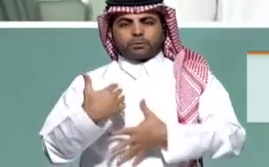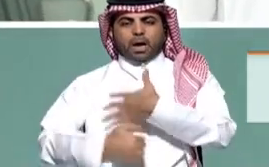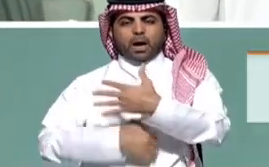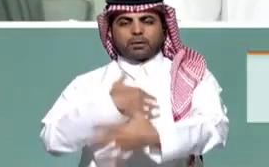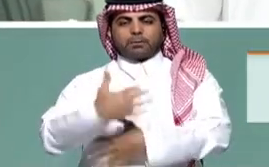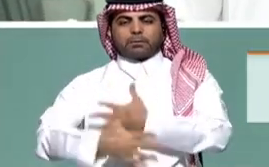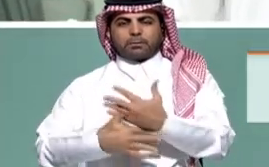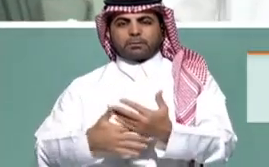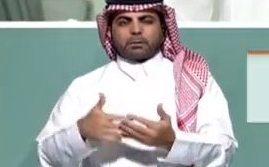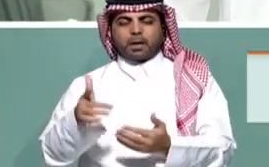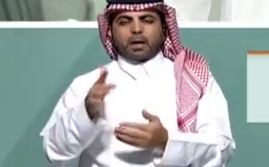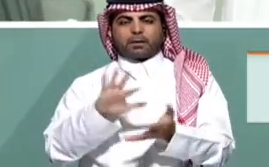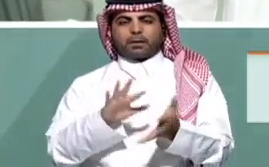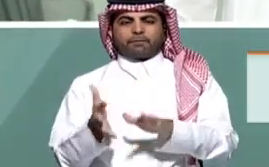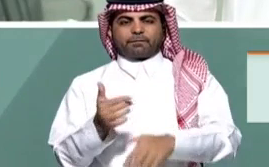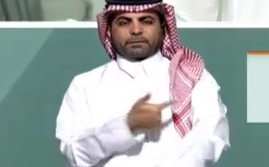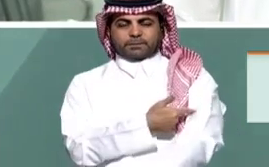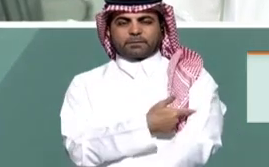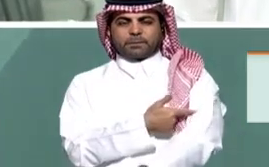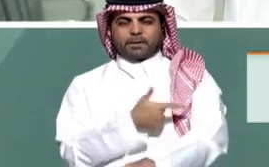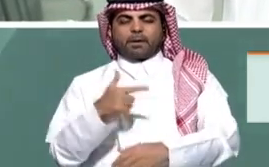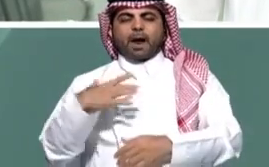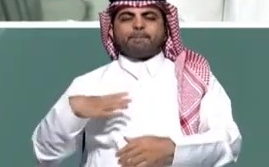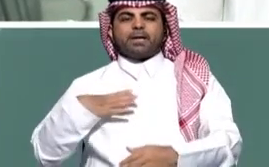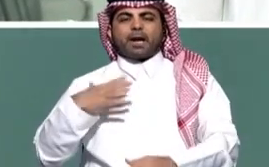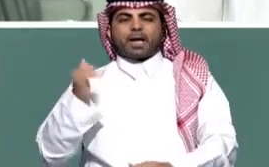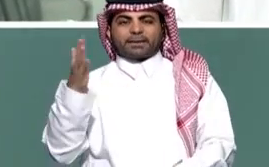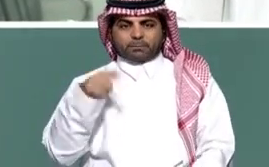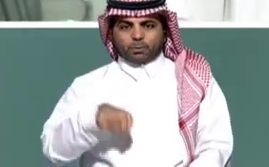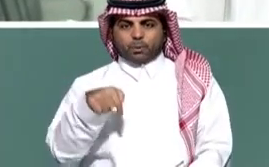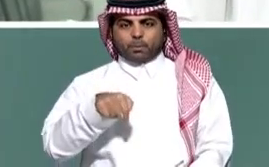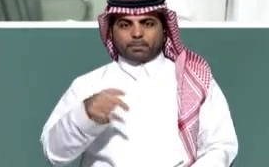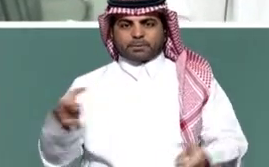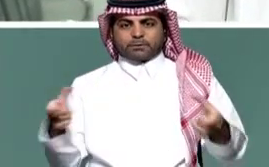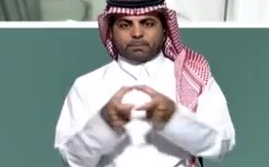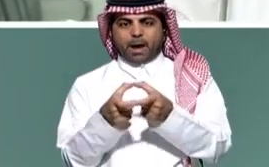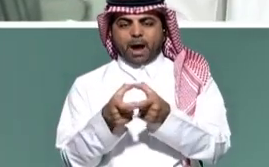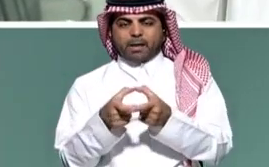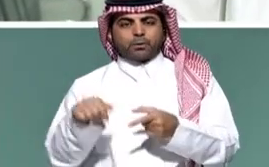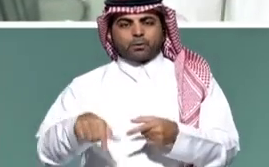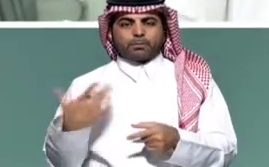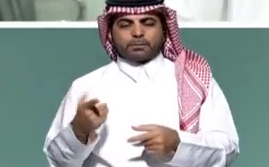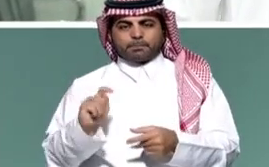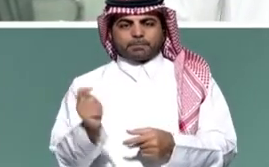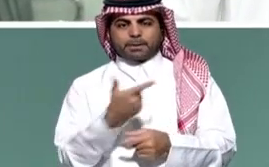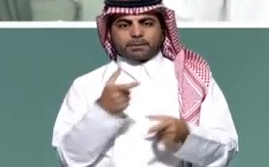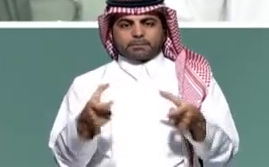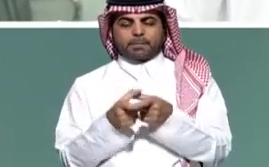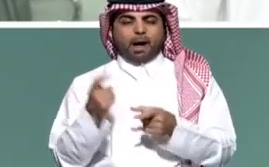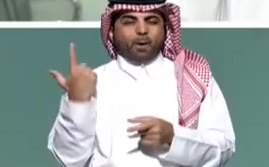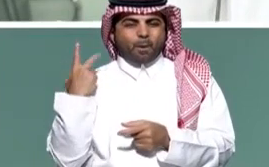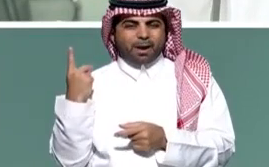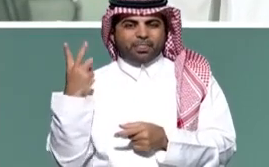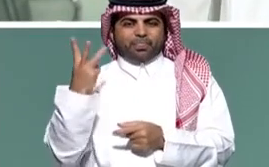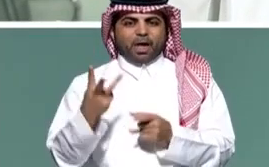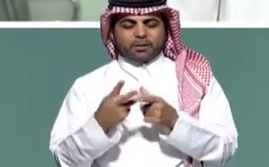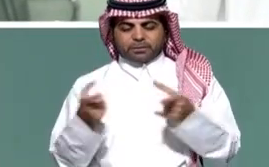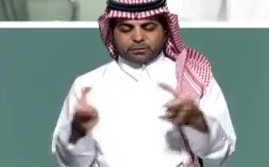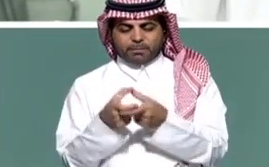وأيضا الإجراءات الاحترازية، سمو أمير منطقة القصيم اليوم يعقد الاجتماع الطارئ الثاني